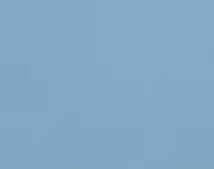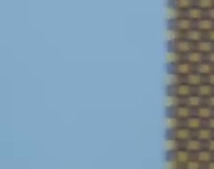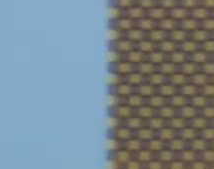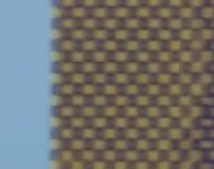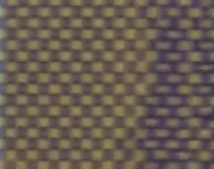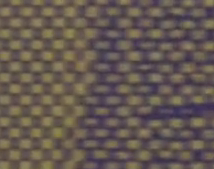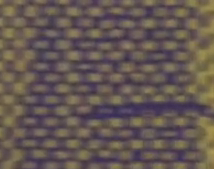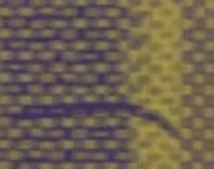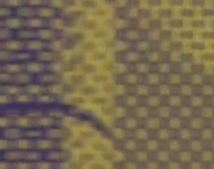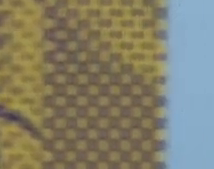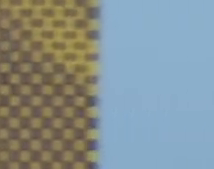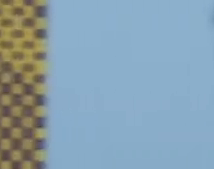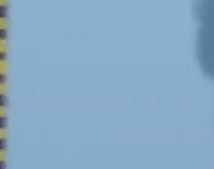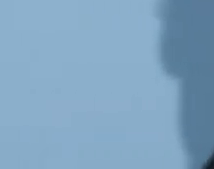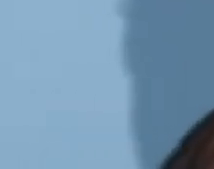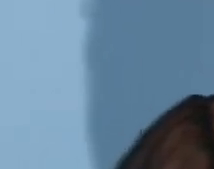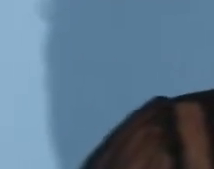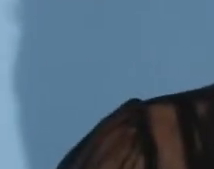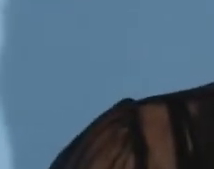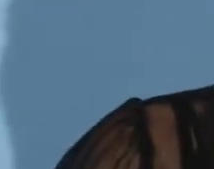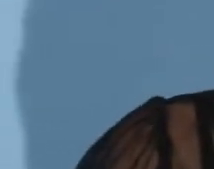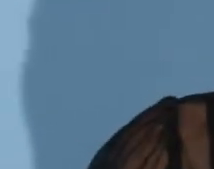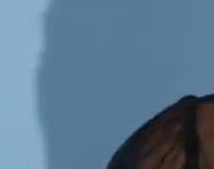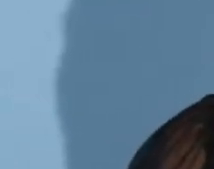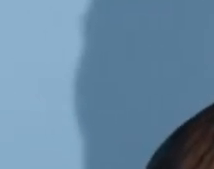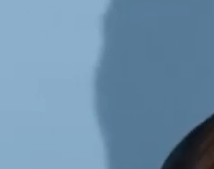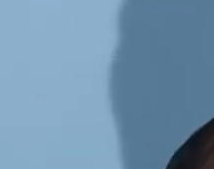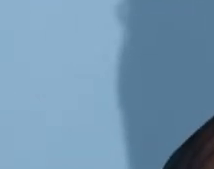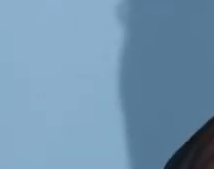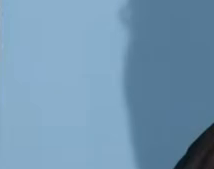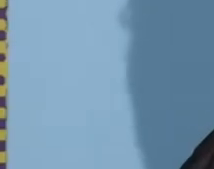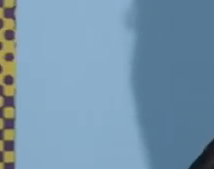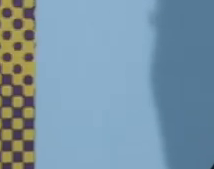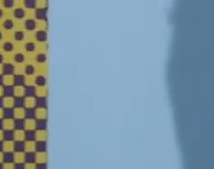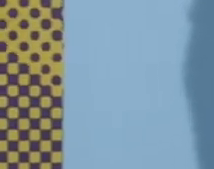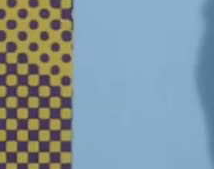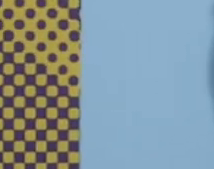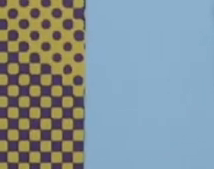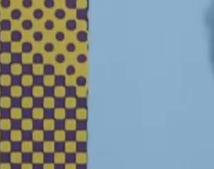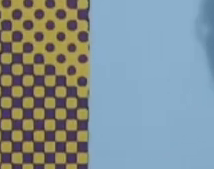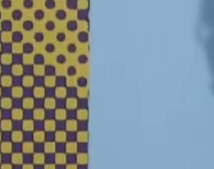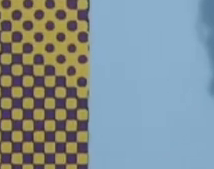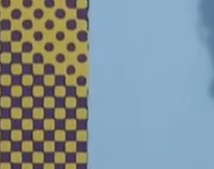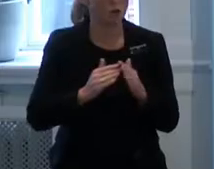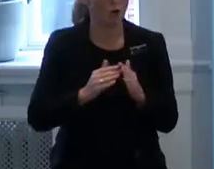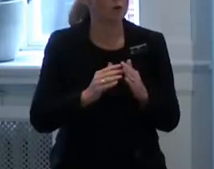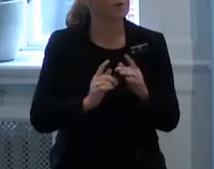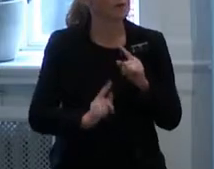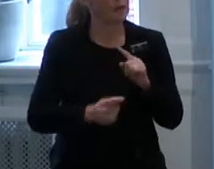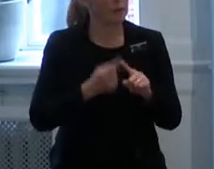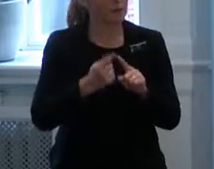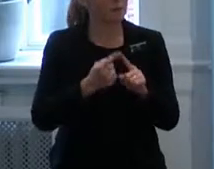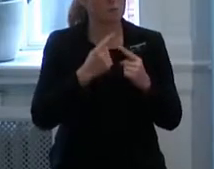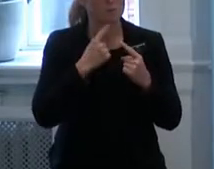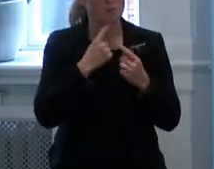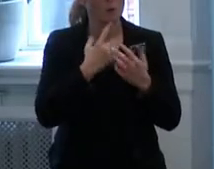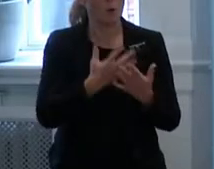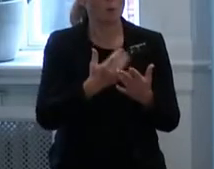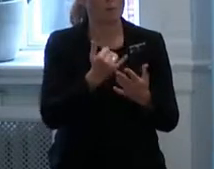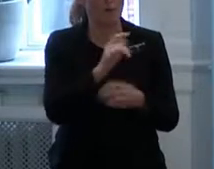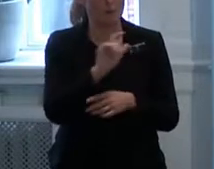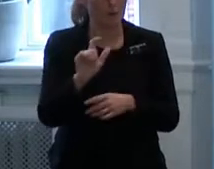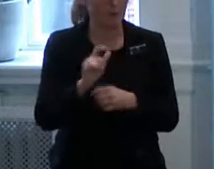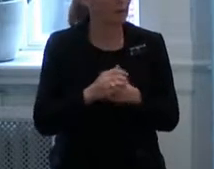Vi kommer först få höra Anna Holmqvist, planchef Malmö stad, som ska ge oss en introduktion i ämnet.